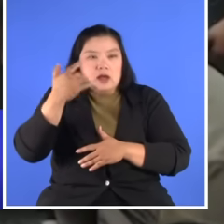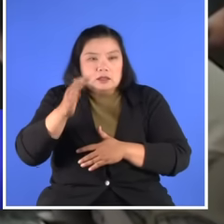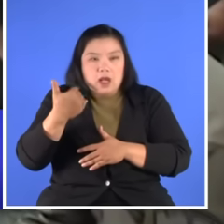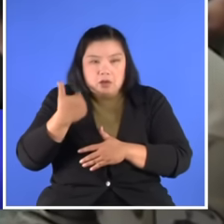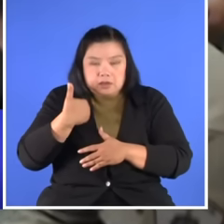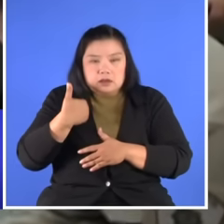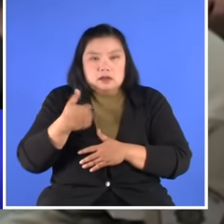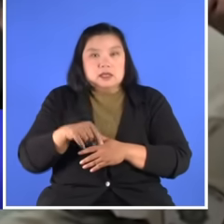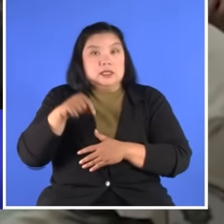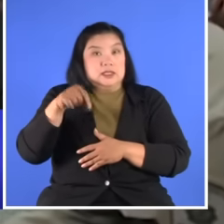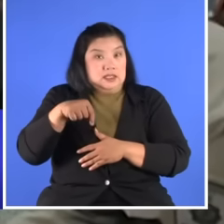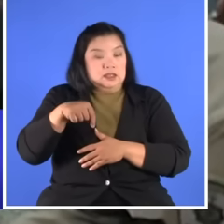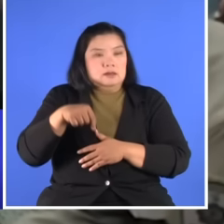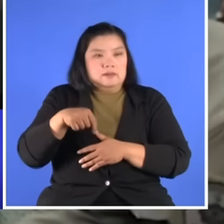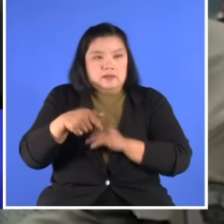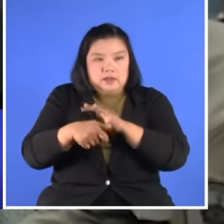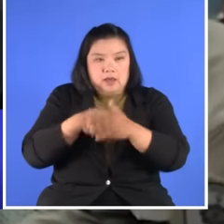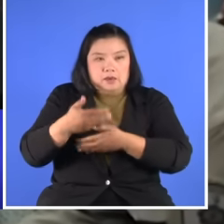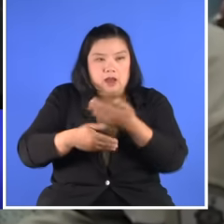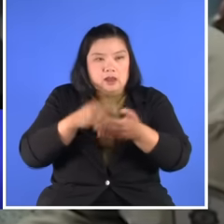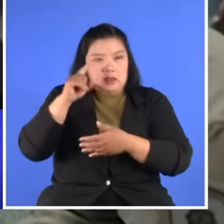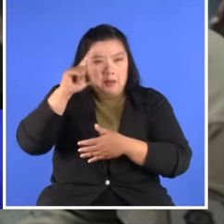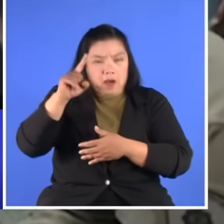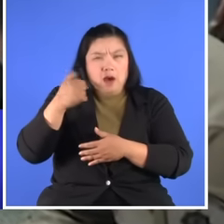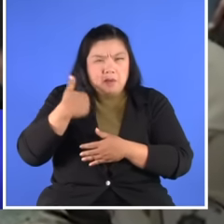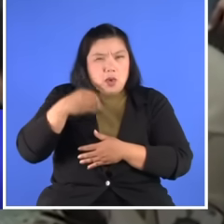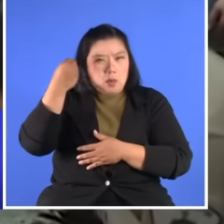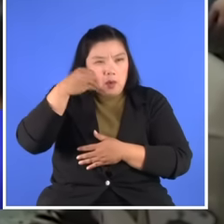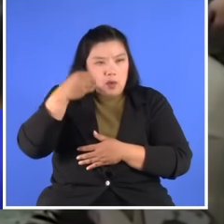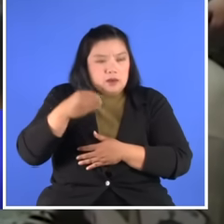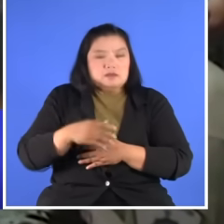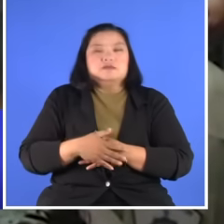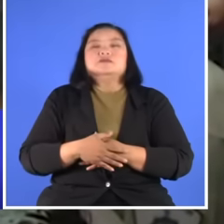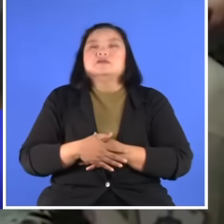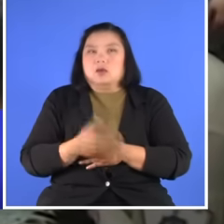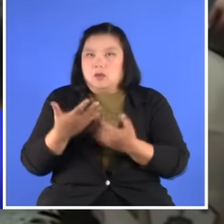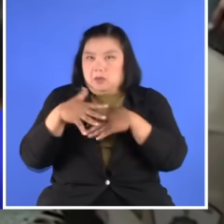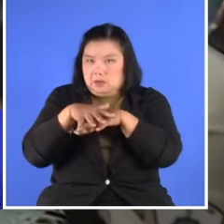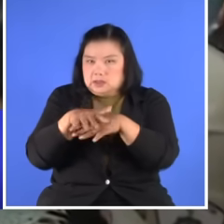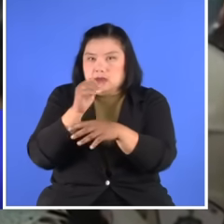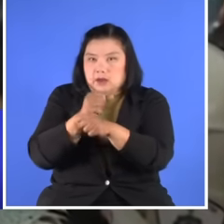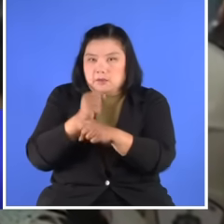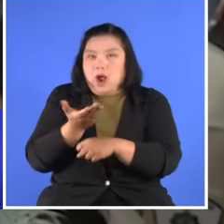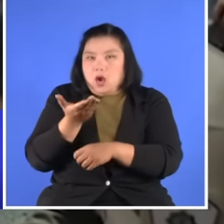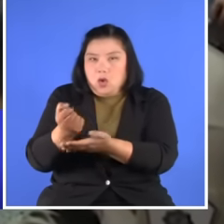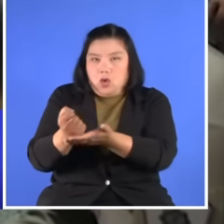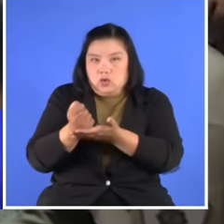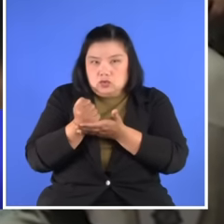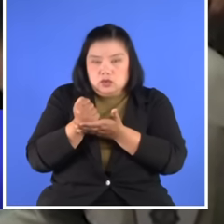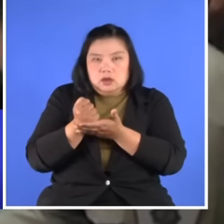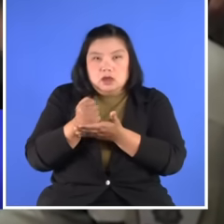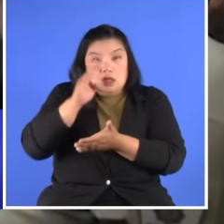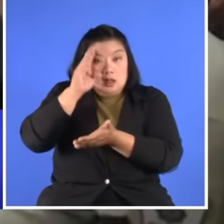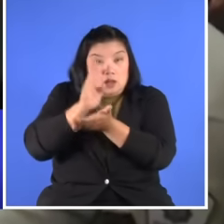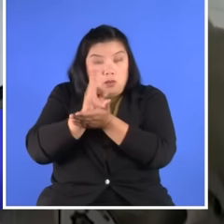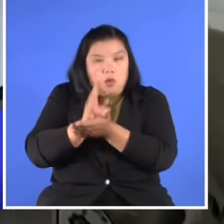บริเวณโรงพักเนี่ยแอบขายยาเสพติดด้วยอือหือเขาาก็เลยมีการประสานความร่วมมือกับตำรวจชุดสืบของตัวจังหวัดนครสวรรค์ในการ